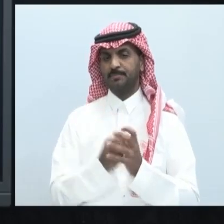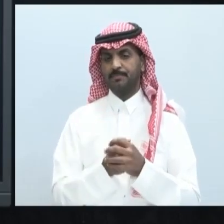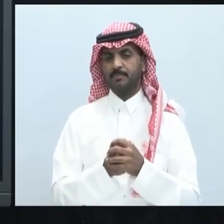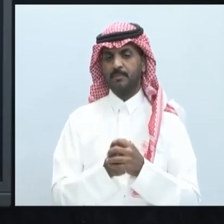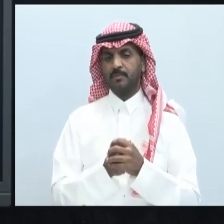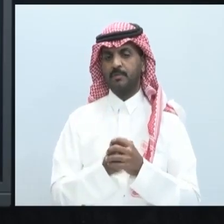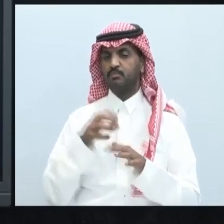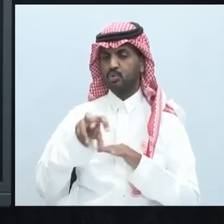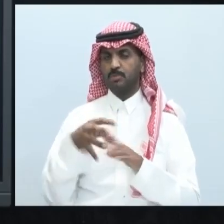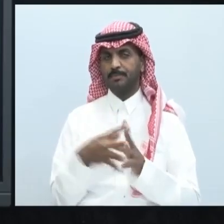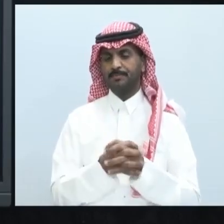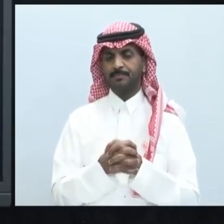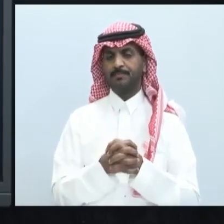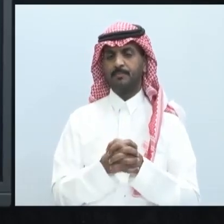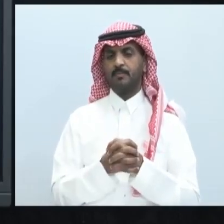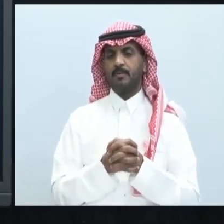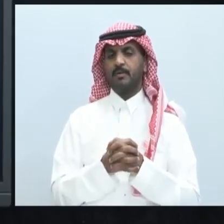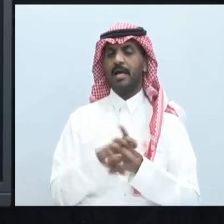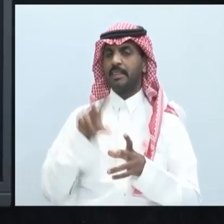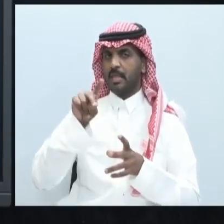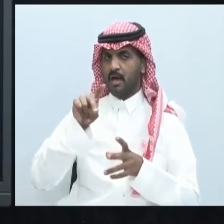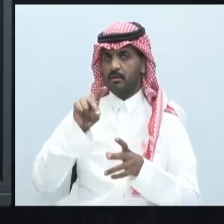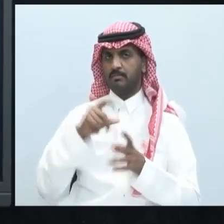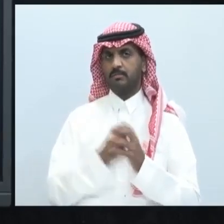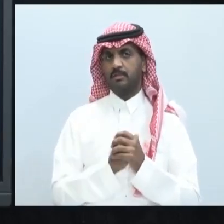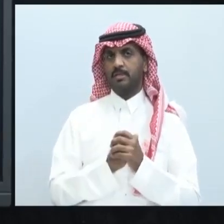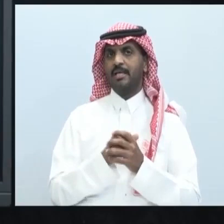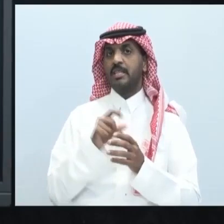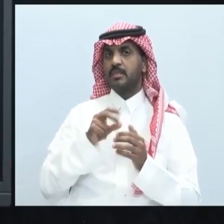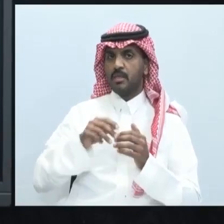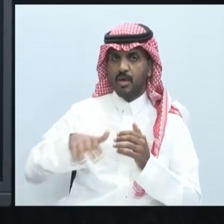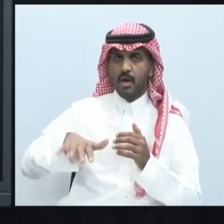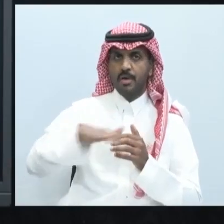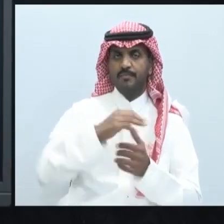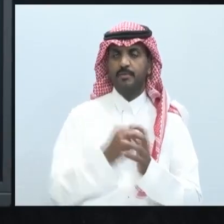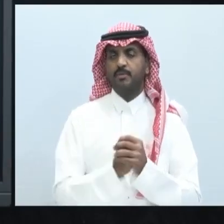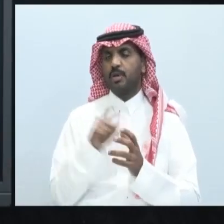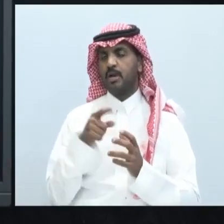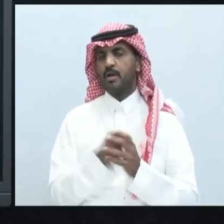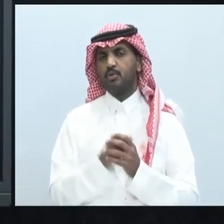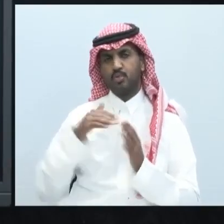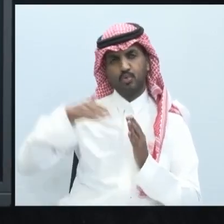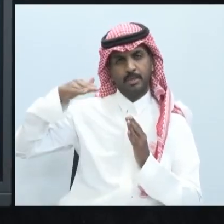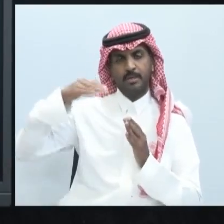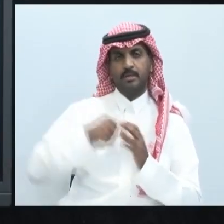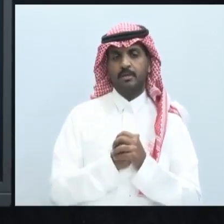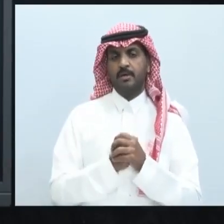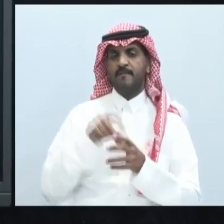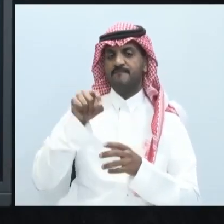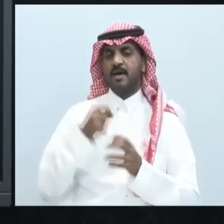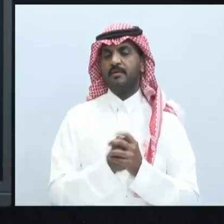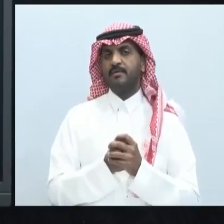وين جد ممتازين من الشعبه وايضا الطاء هي الطائفه والراء هي الرتبه والفاء